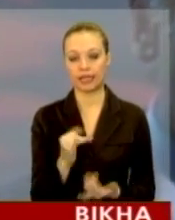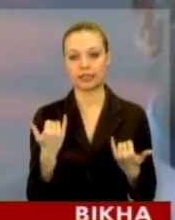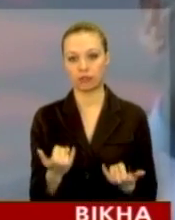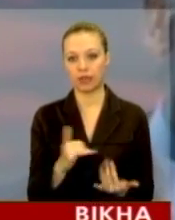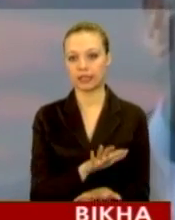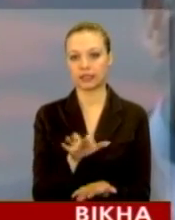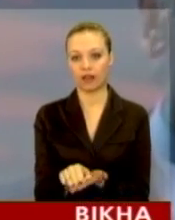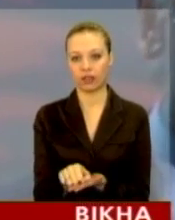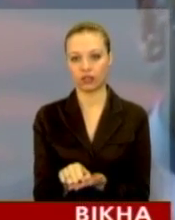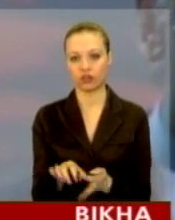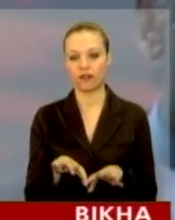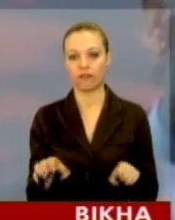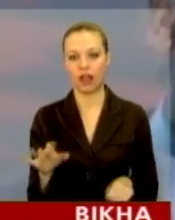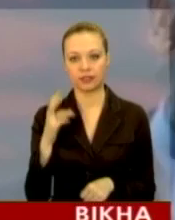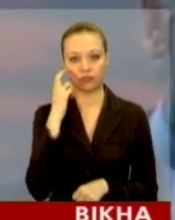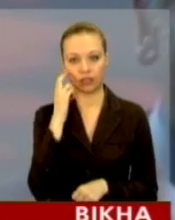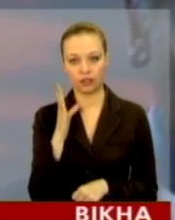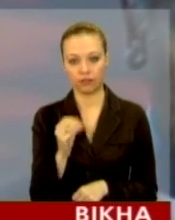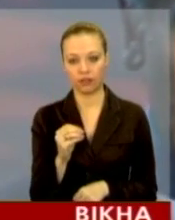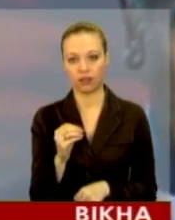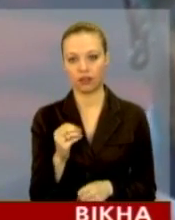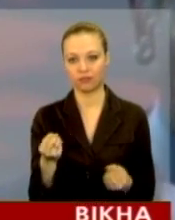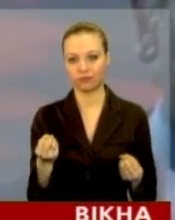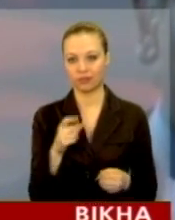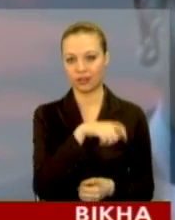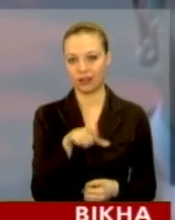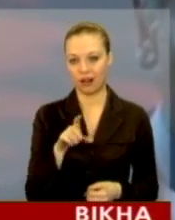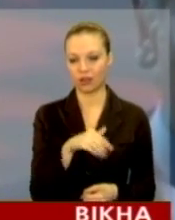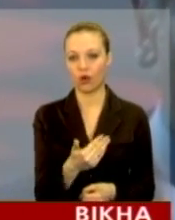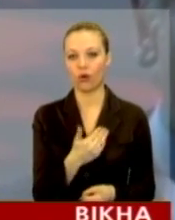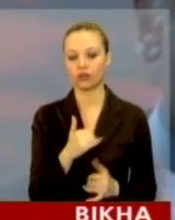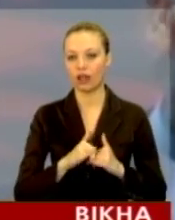теперь захватившие власть в Киеве радикалы